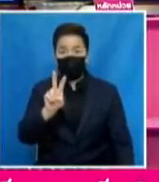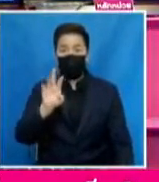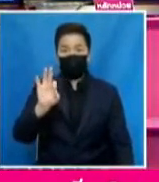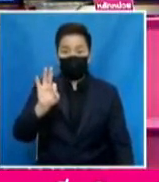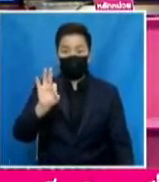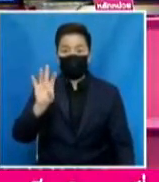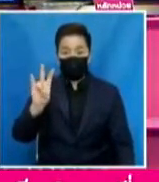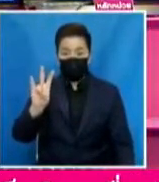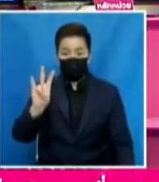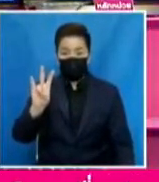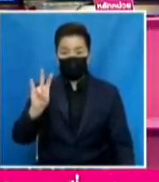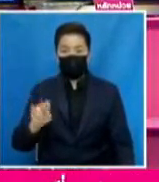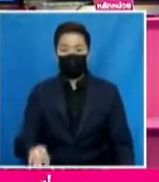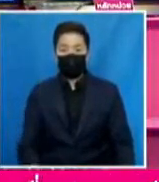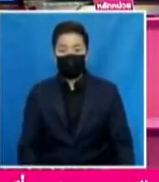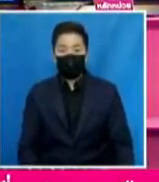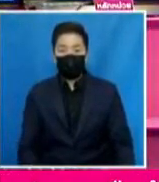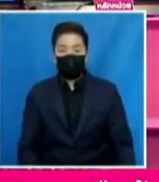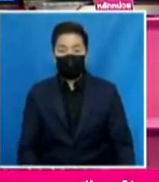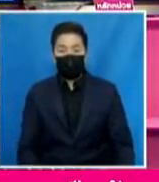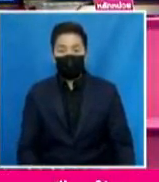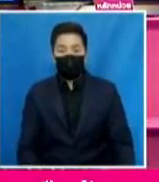7142297